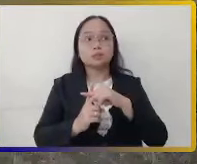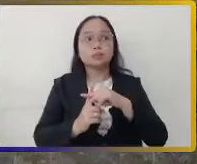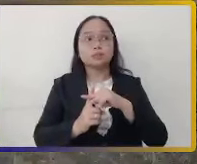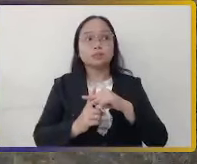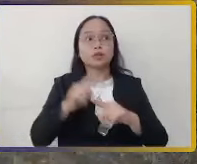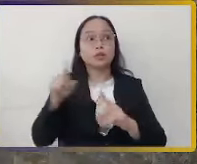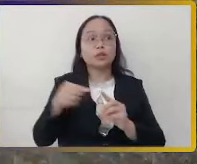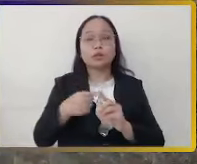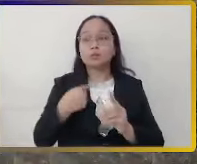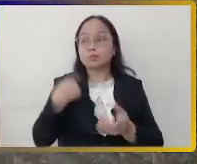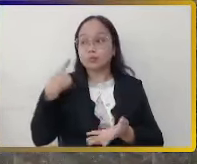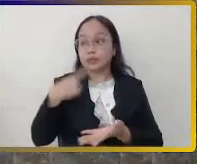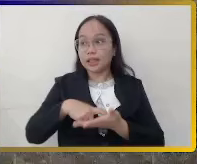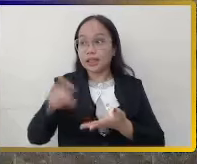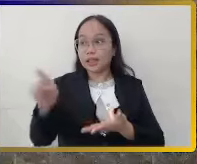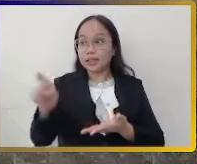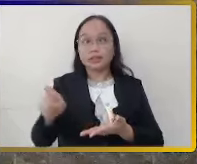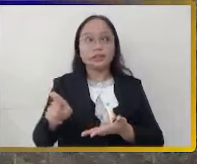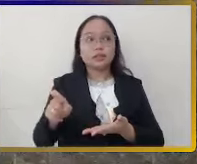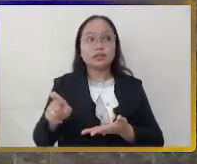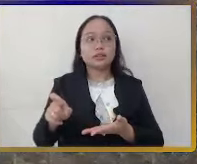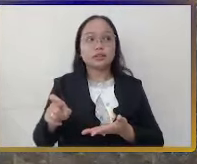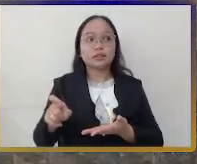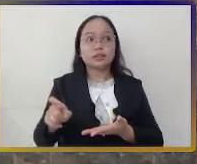nagpa-check yung babae nung, ang tawag nun?